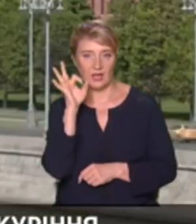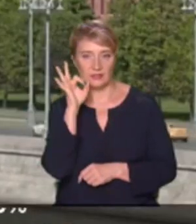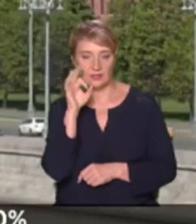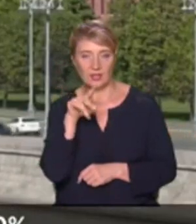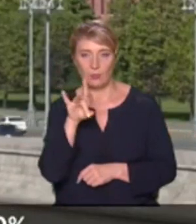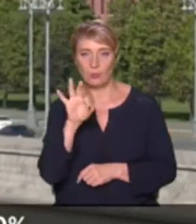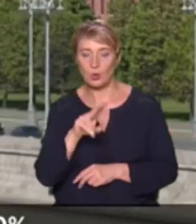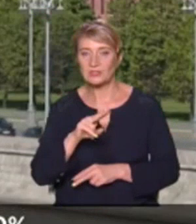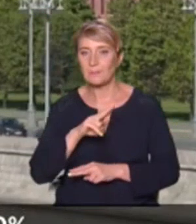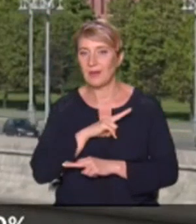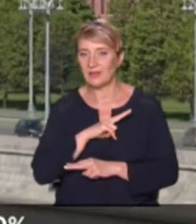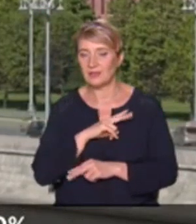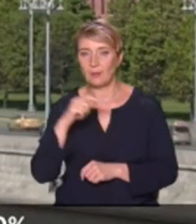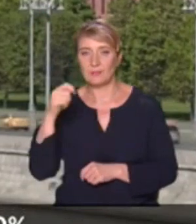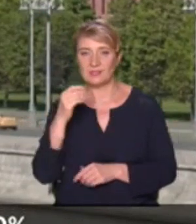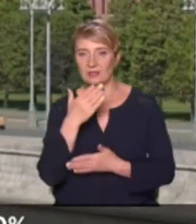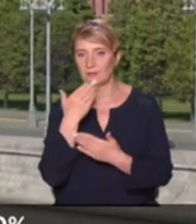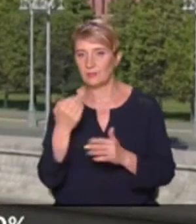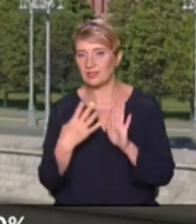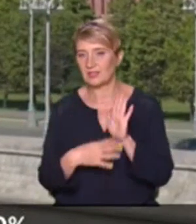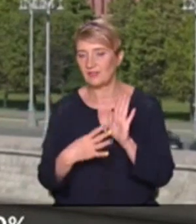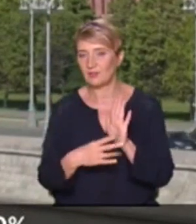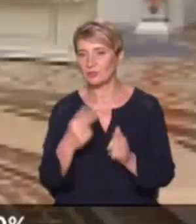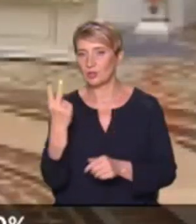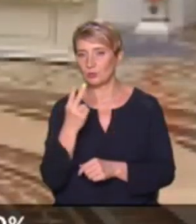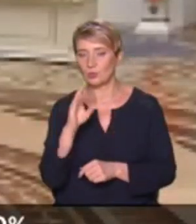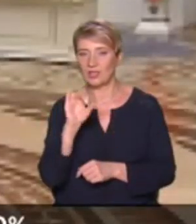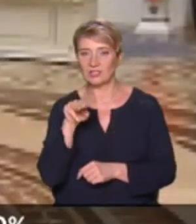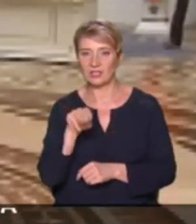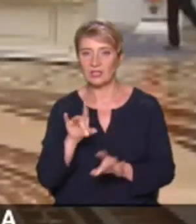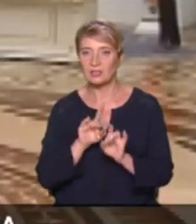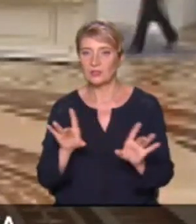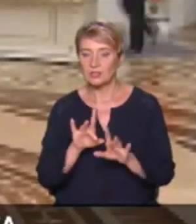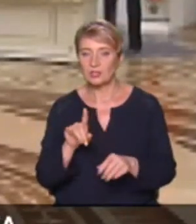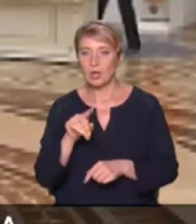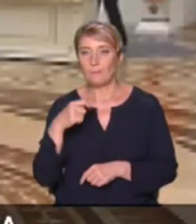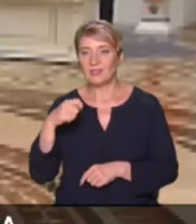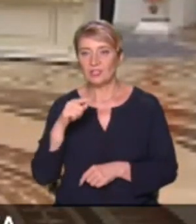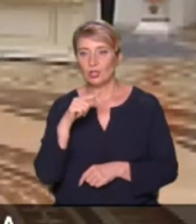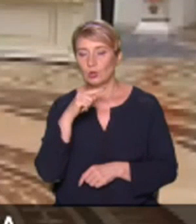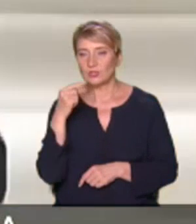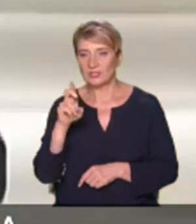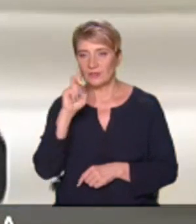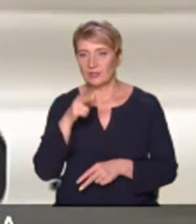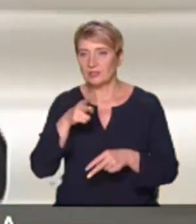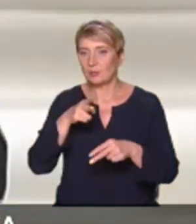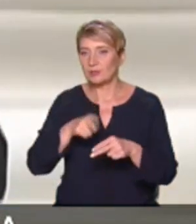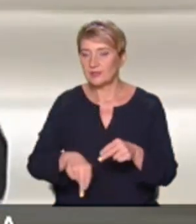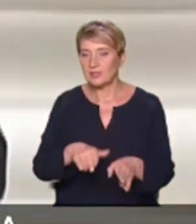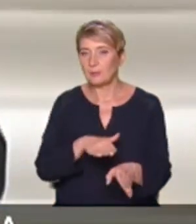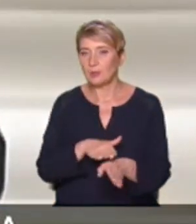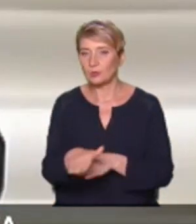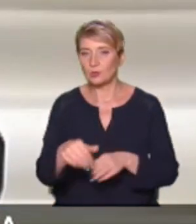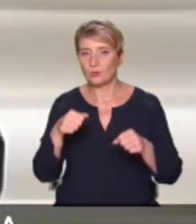президента немає. Лише 92 стаття роз'яснює, що президент Російської Федерації припиняє виконання